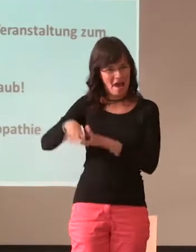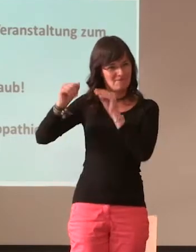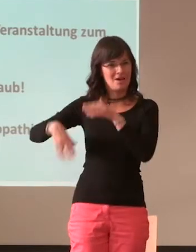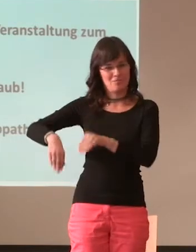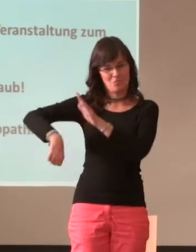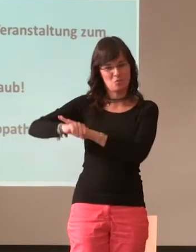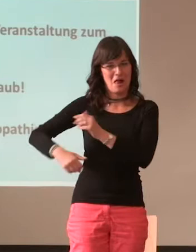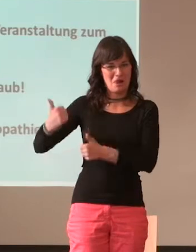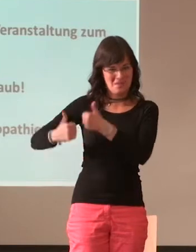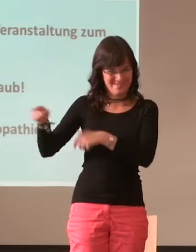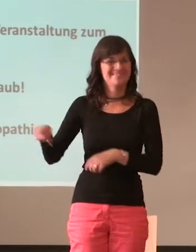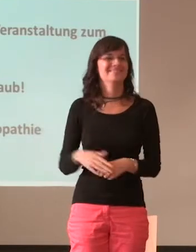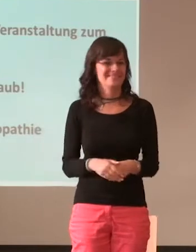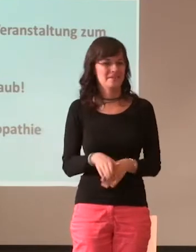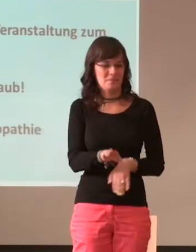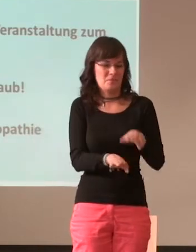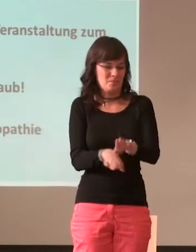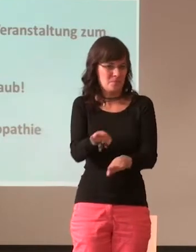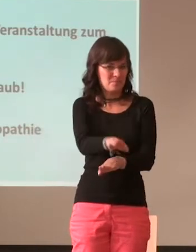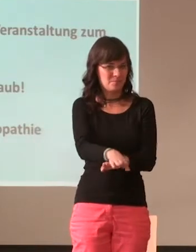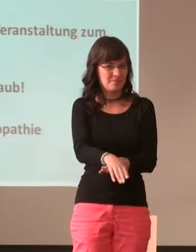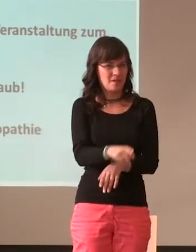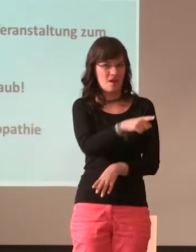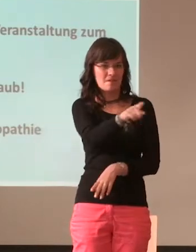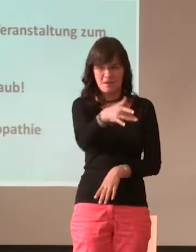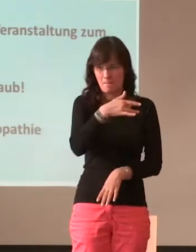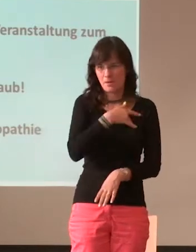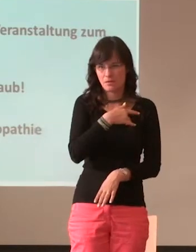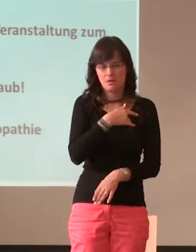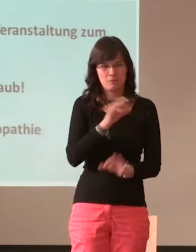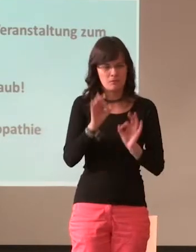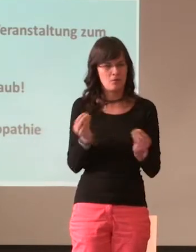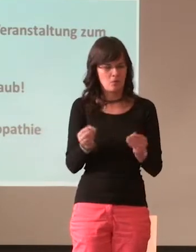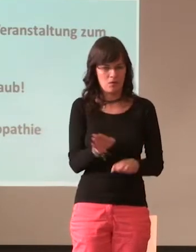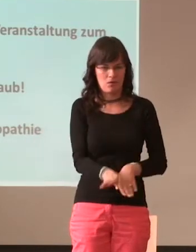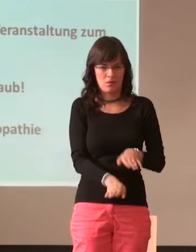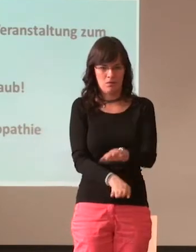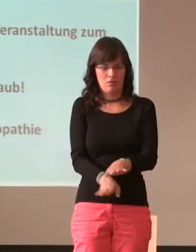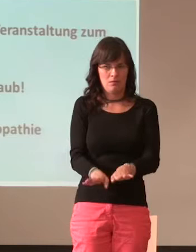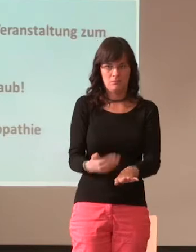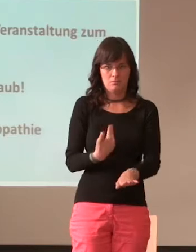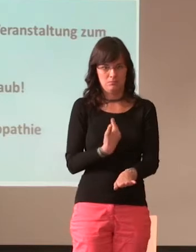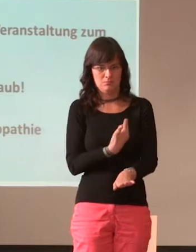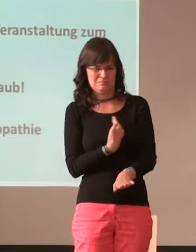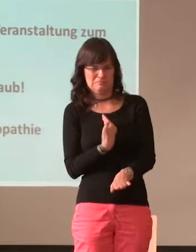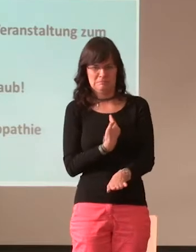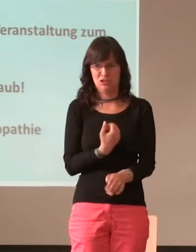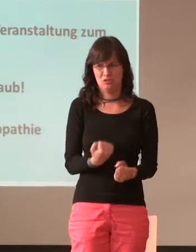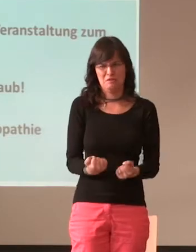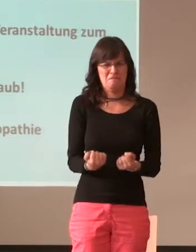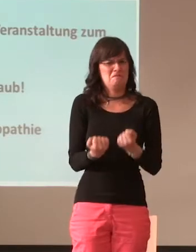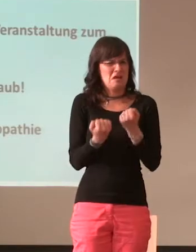einfache Gleichgewichtsübung und wer da betroffen ist, der wird merken, man ist, das fällt sehr schwer